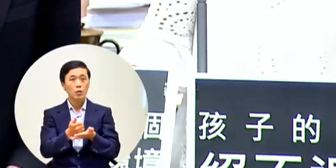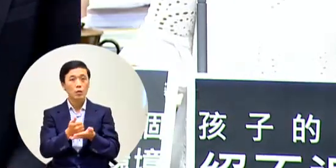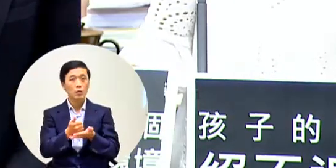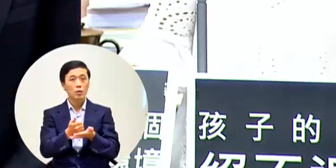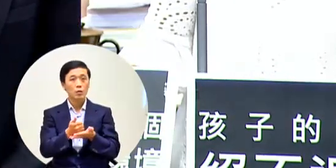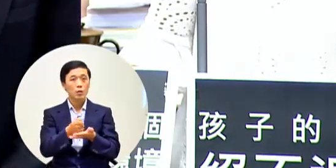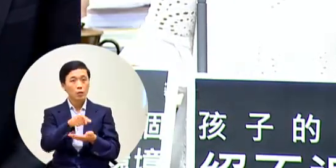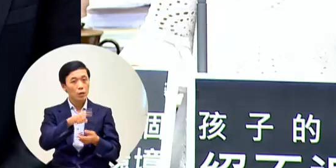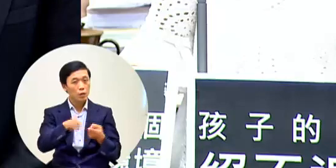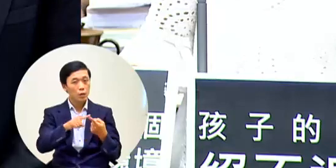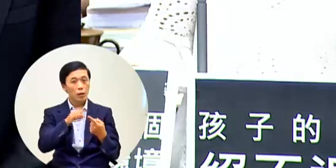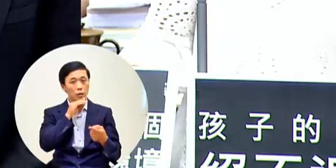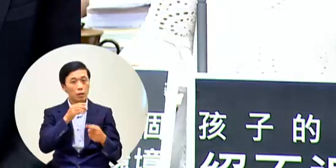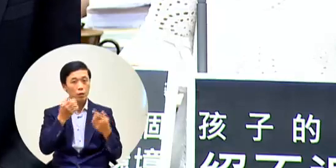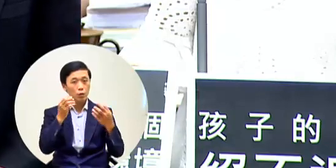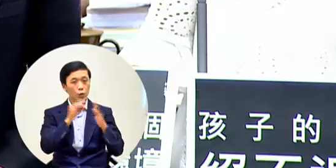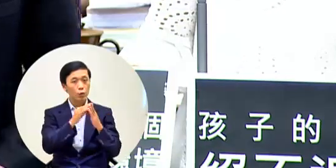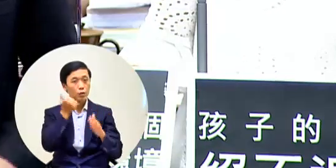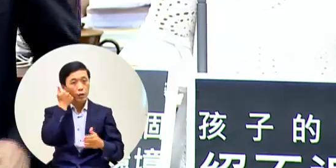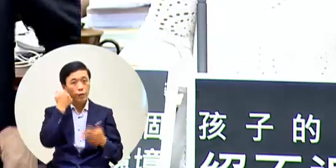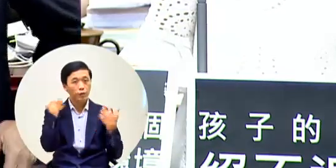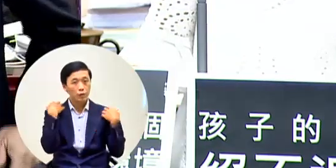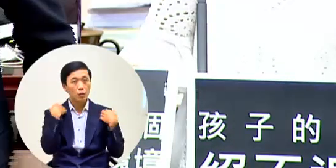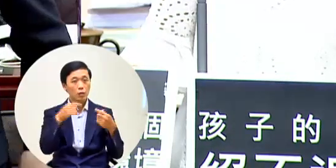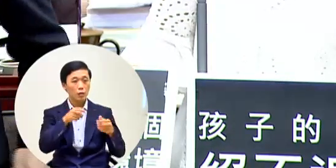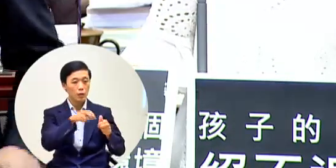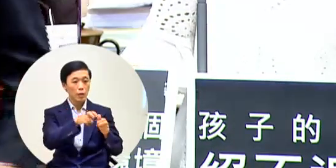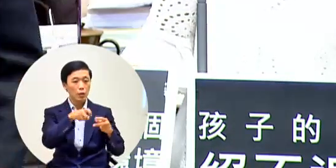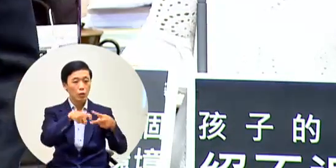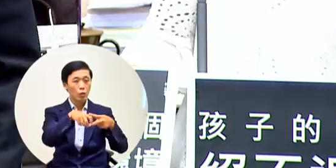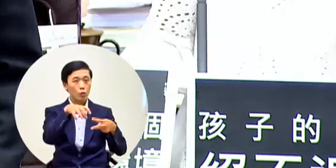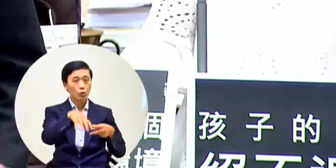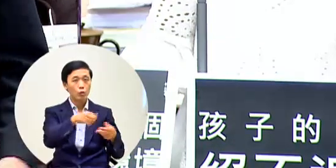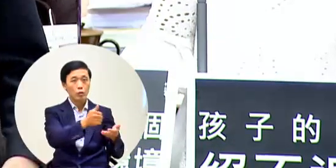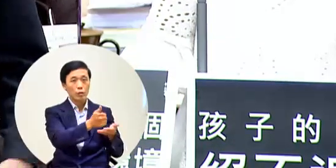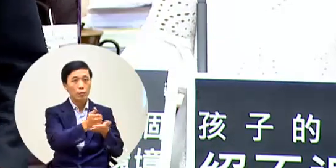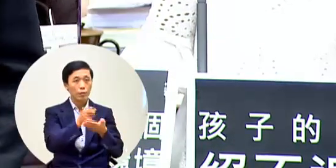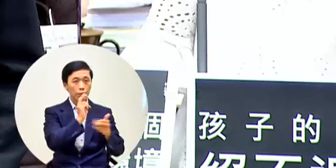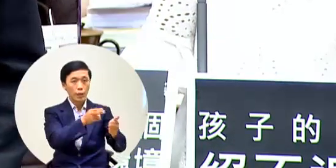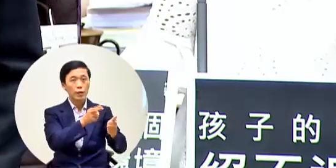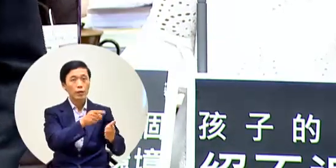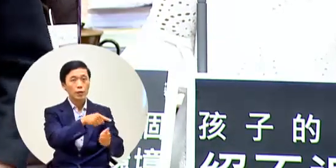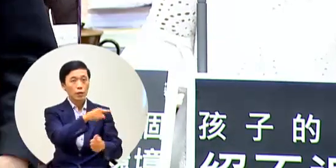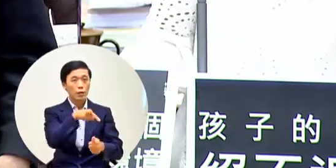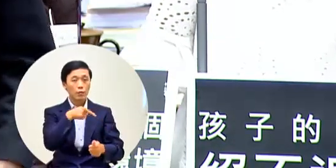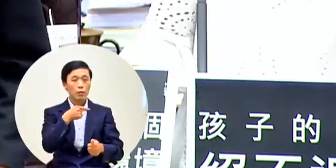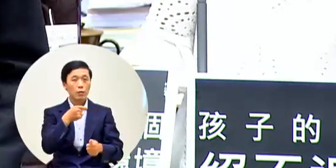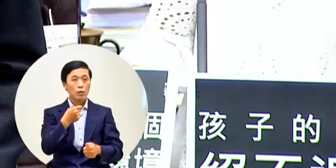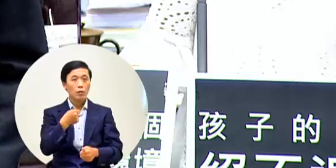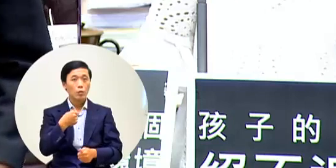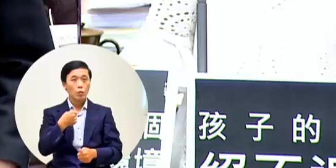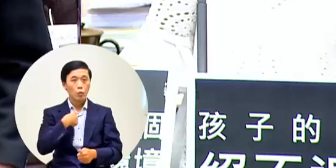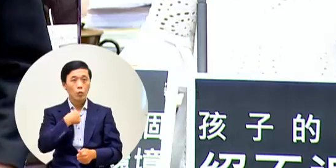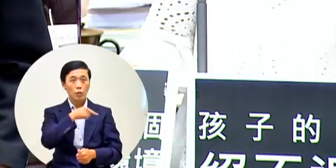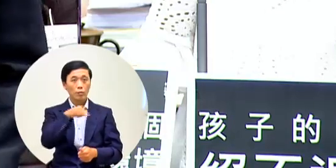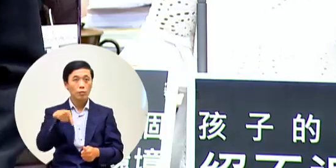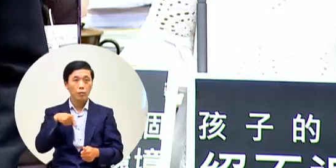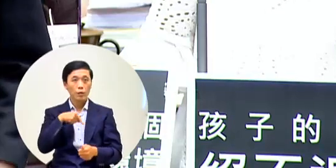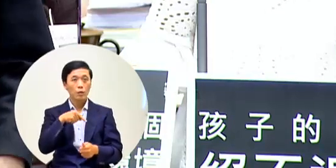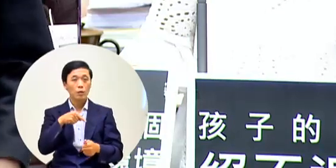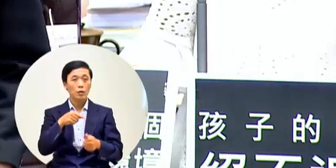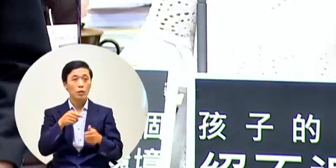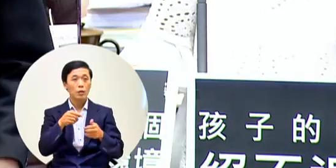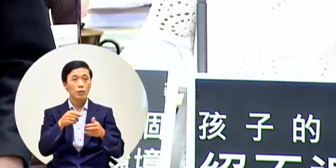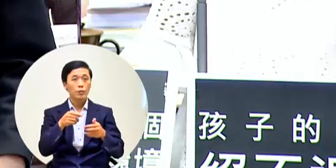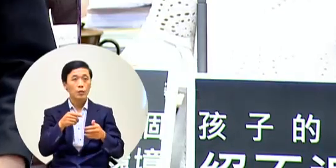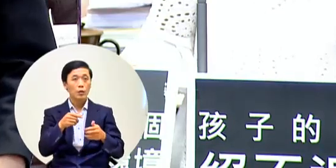个应该是哪一个局处？ 阳光处， 请阳光处 可不可以马上加装？ 在我们在卸任交